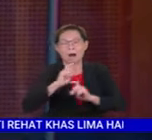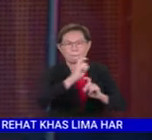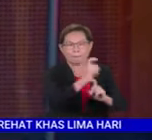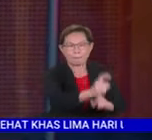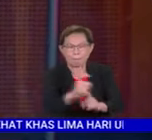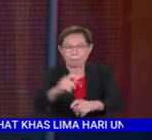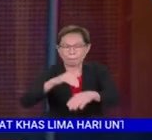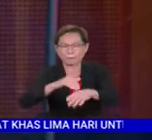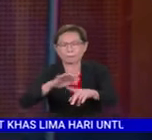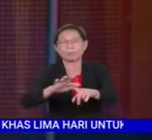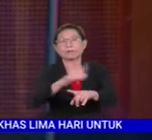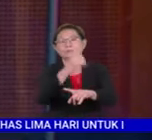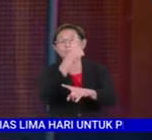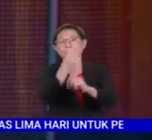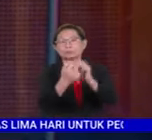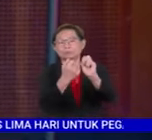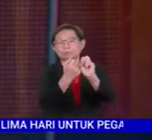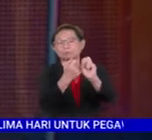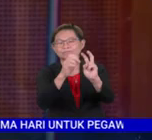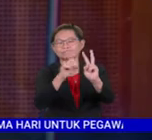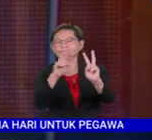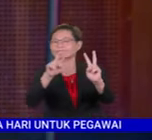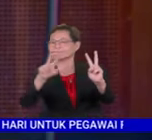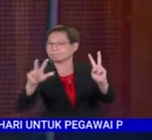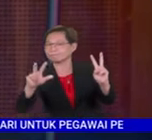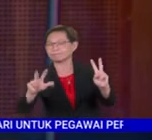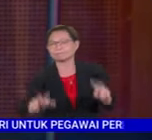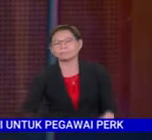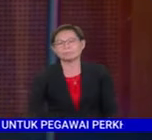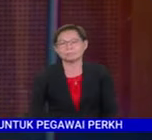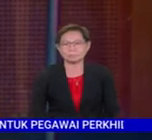pada Januari 2023.